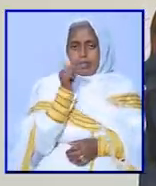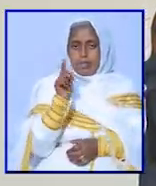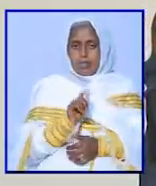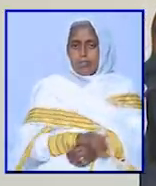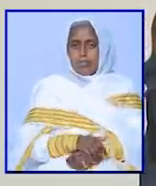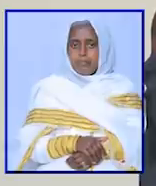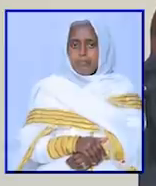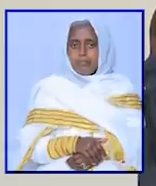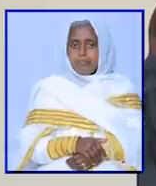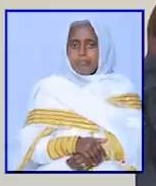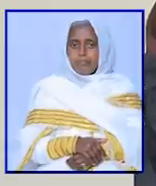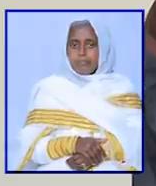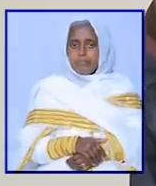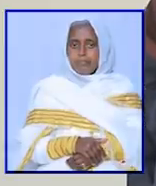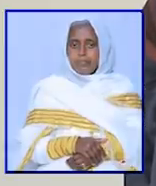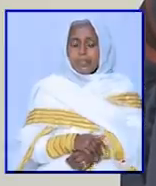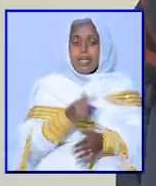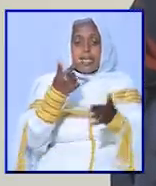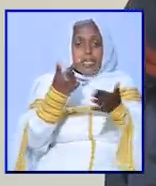አይደለም